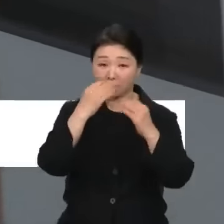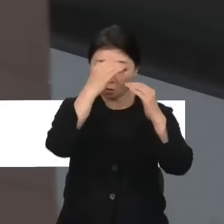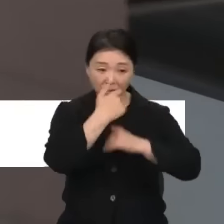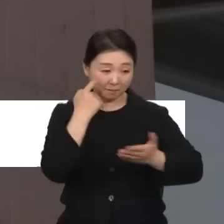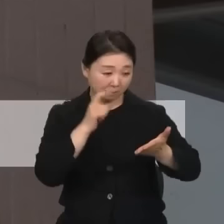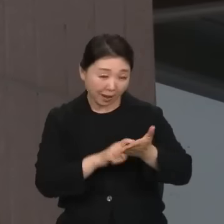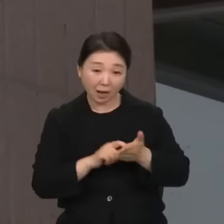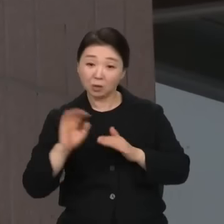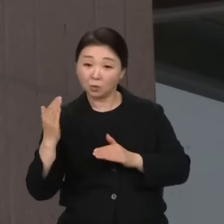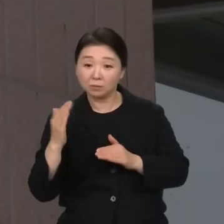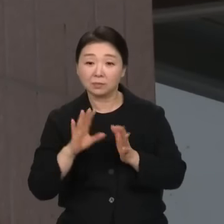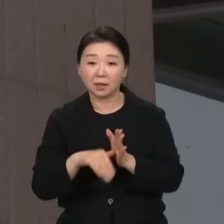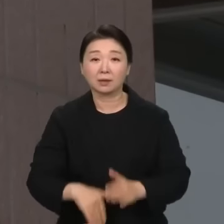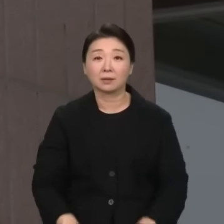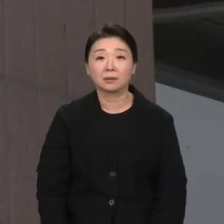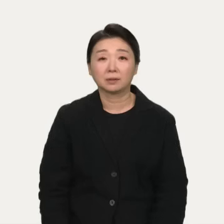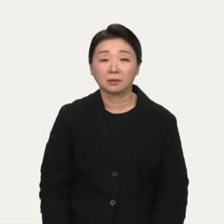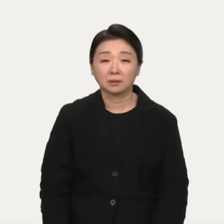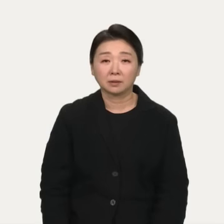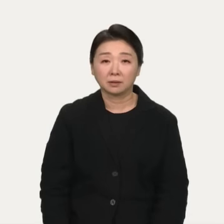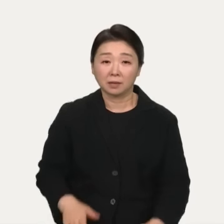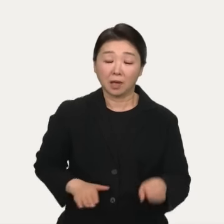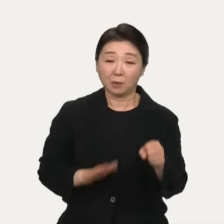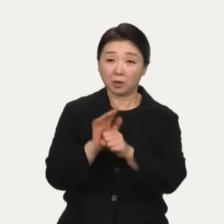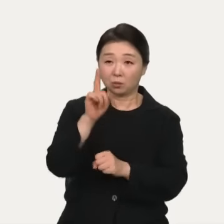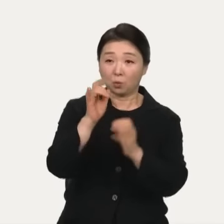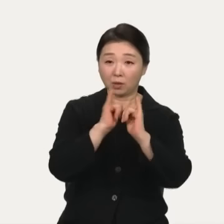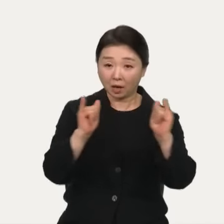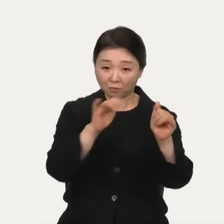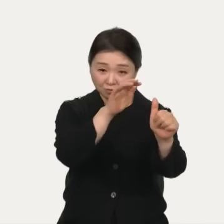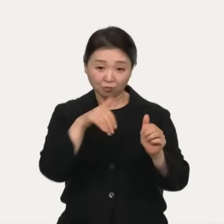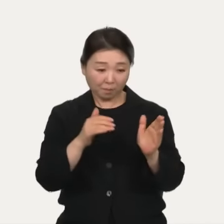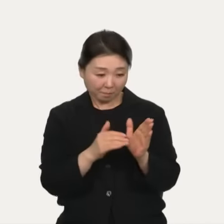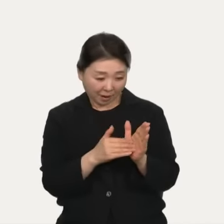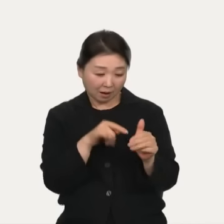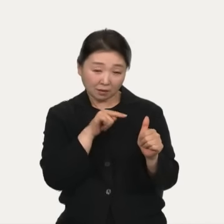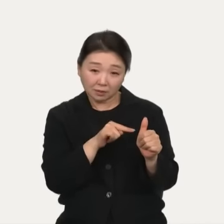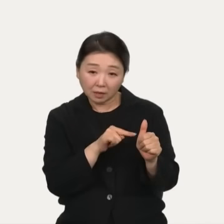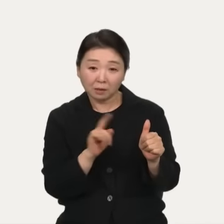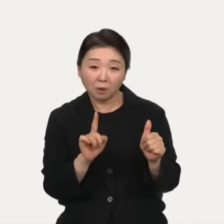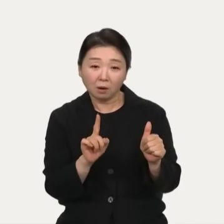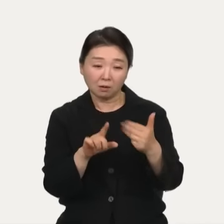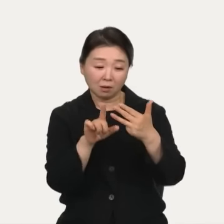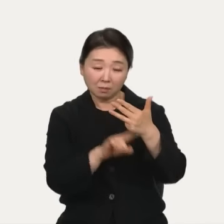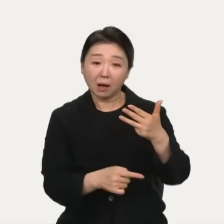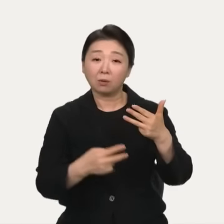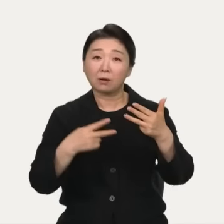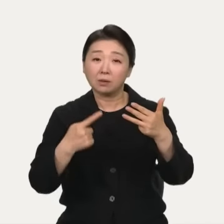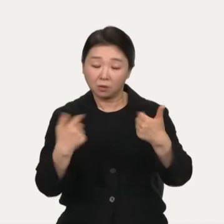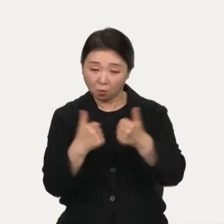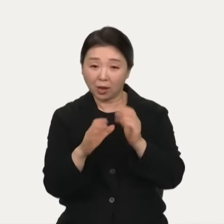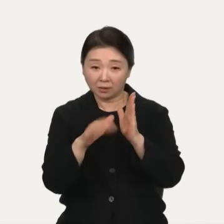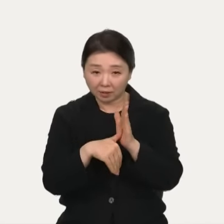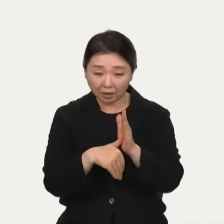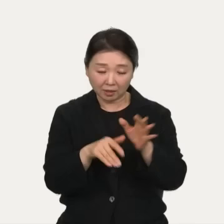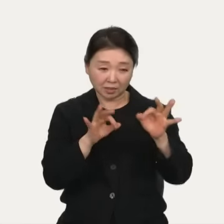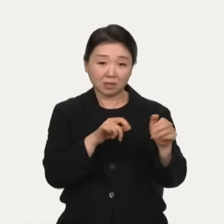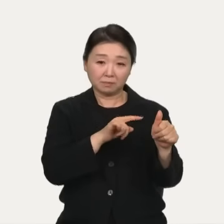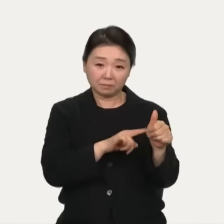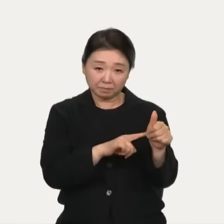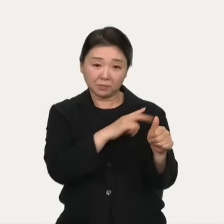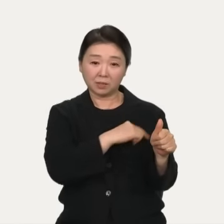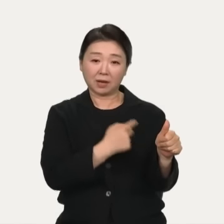최근입니다. 해병대 고위 간부를 소환했는데 이 간부가 지난해 8월 1일 회의를 전후해 김계환 해병대 사령관이